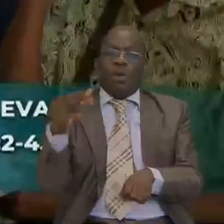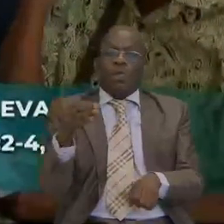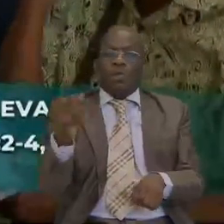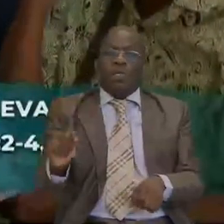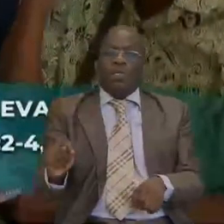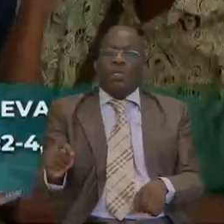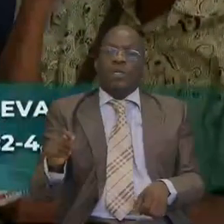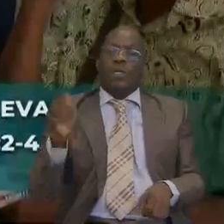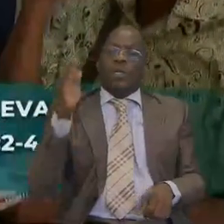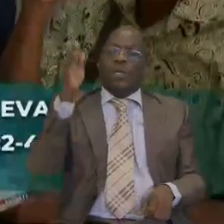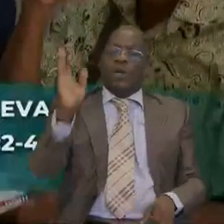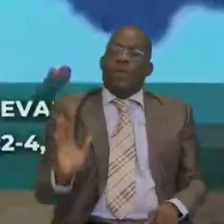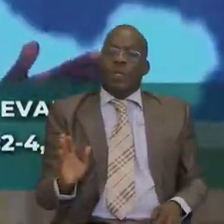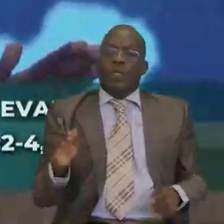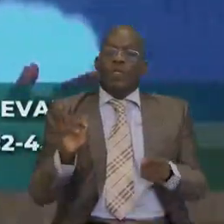à faire.